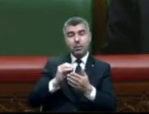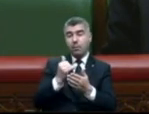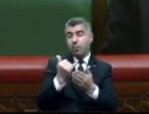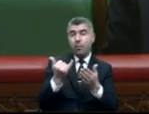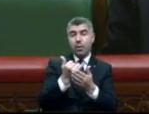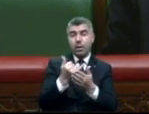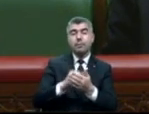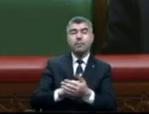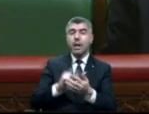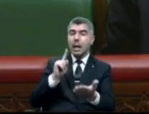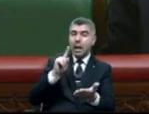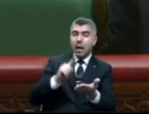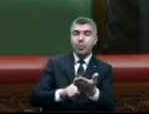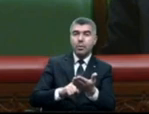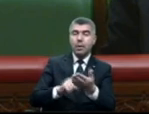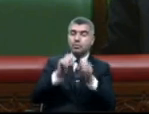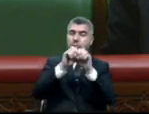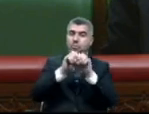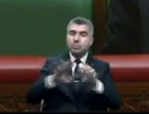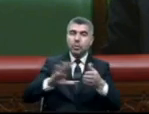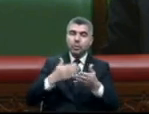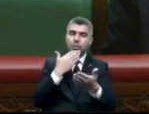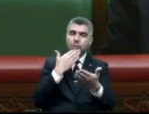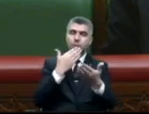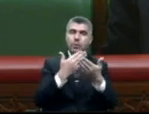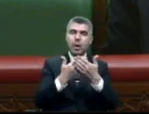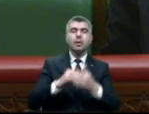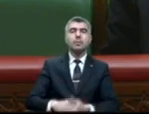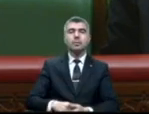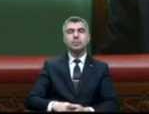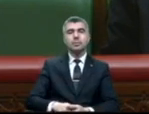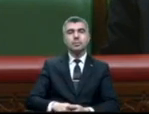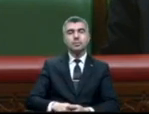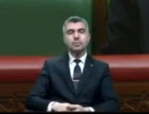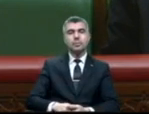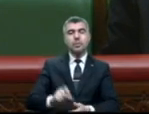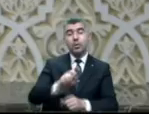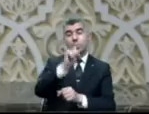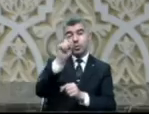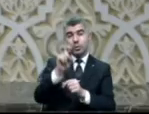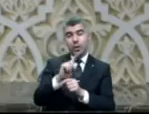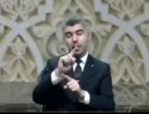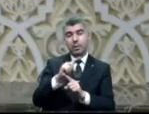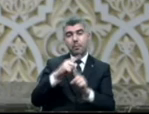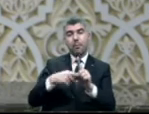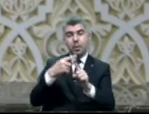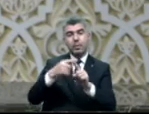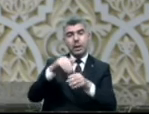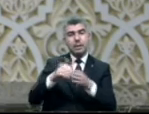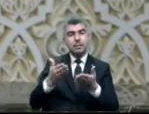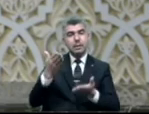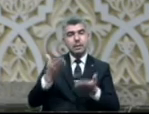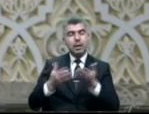الغرض، فلا بد من تعميم هذه الآليات، وشكرا لكم. شكرا السيد المستشار المحترم. الكلمة الآن في إطار التعقيب للفريق